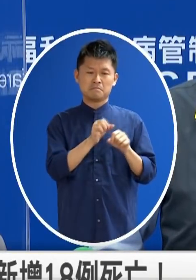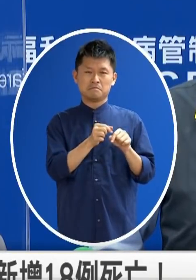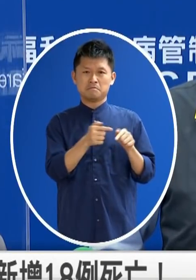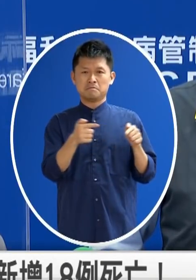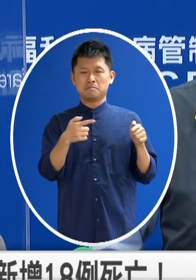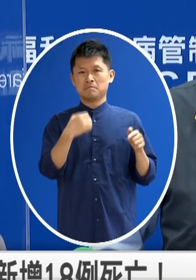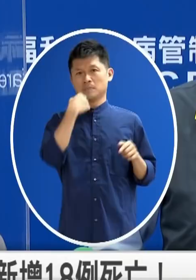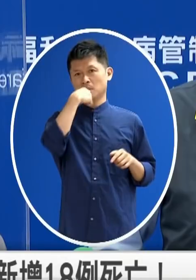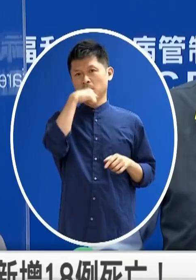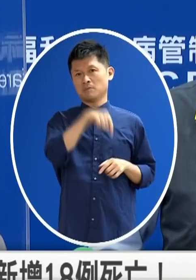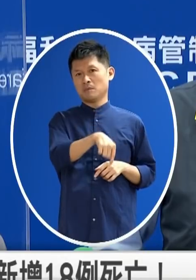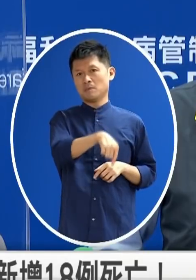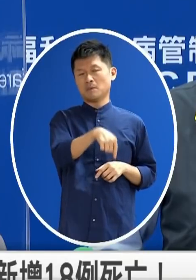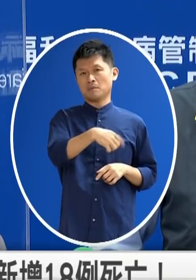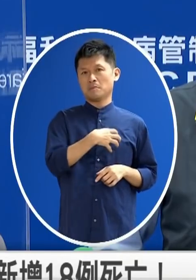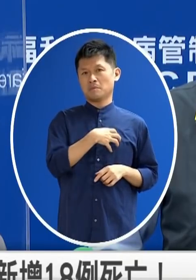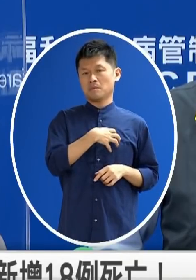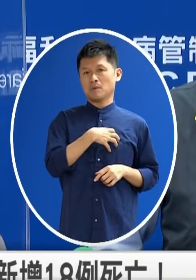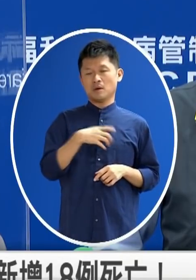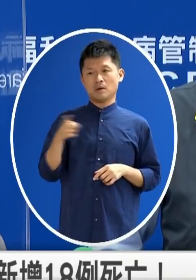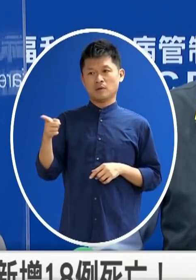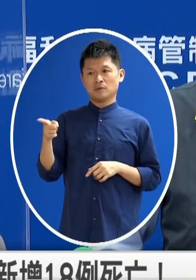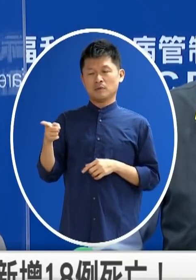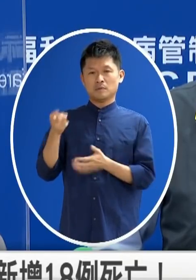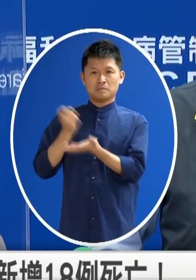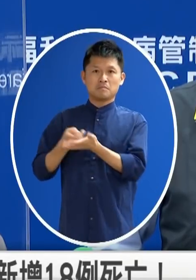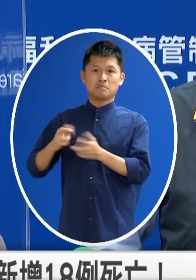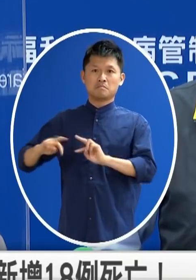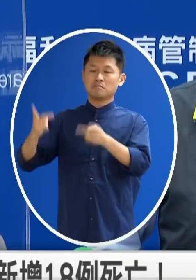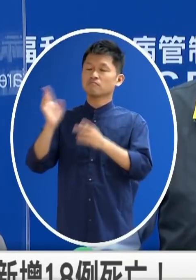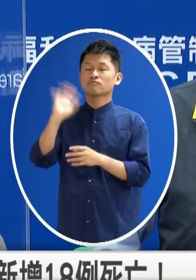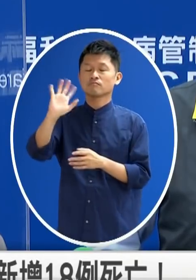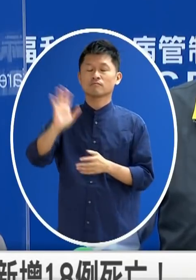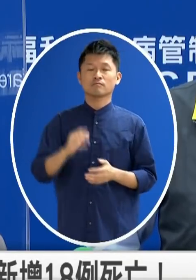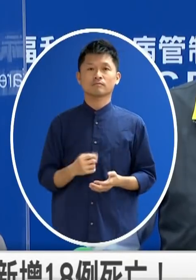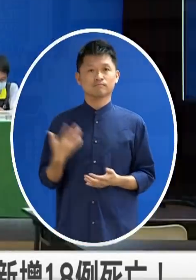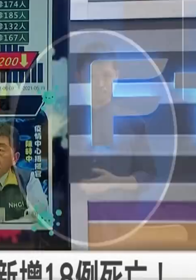时候我们大概先不做这样的一个考虑。